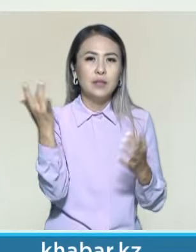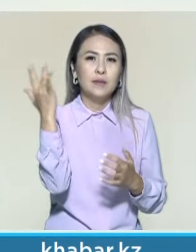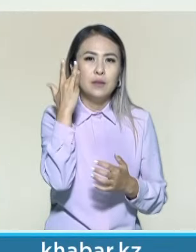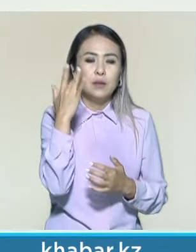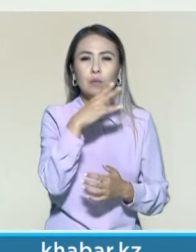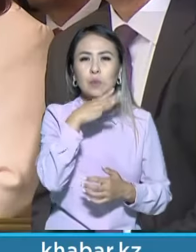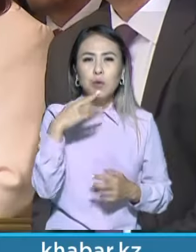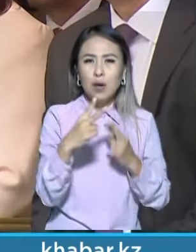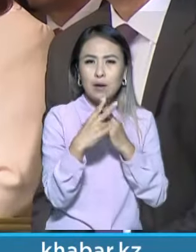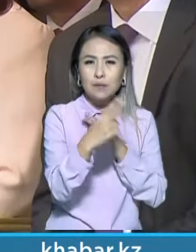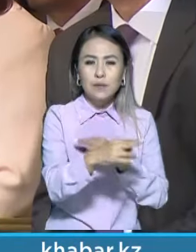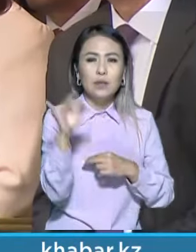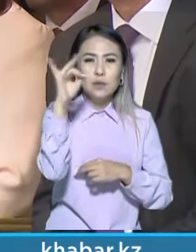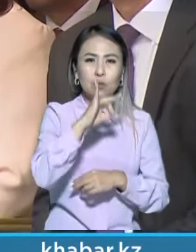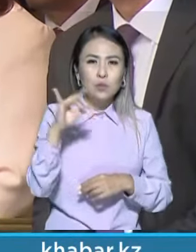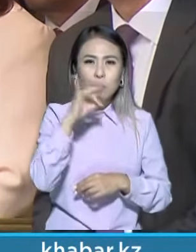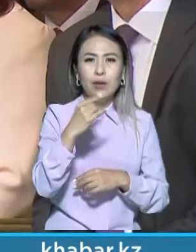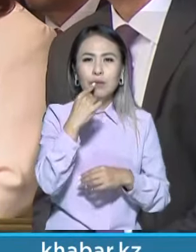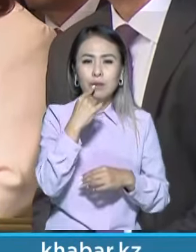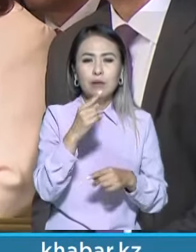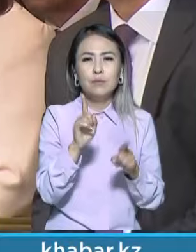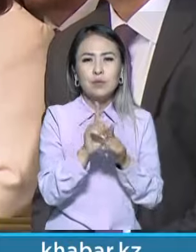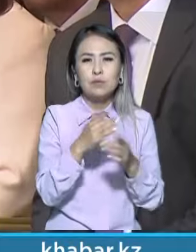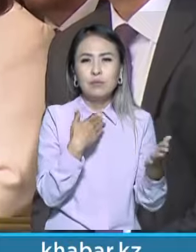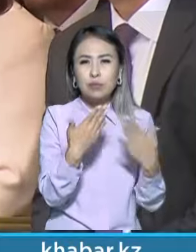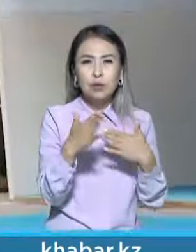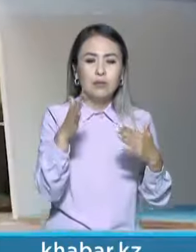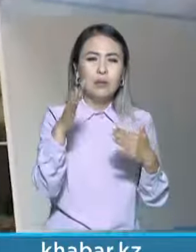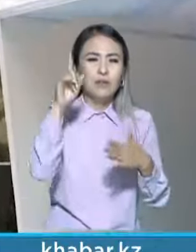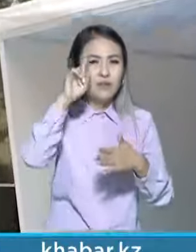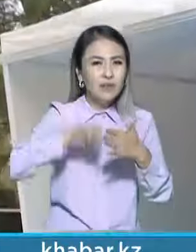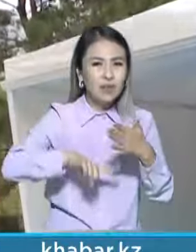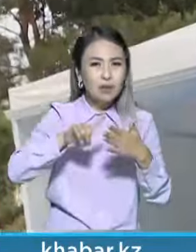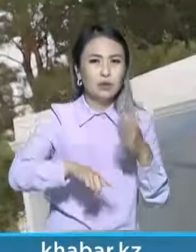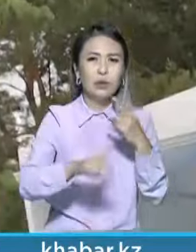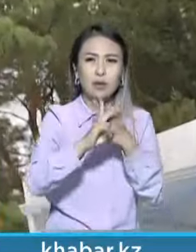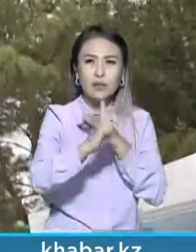көп. Тарихымыз бен тіліміз, тамырлас дініміз ортақ. Екі ел